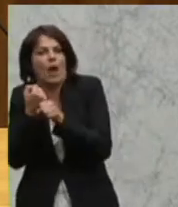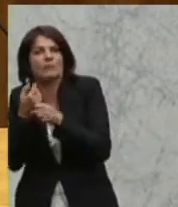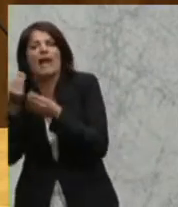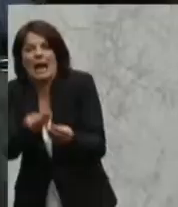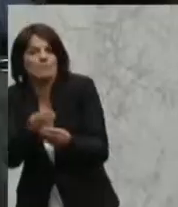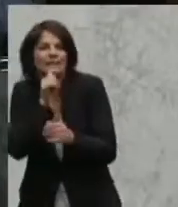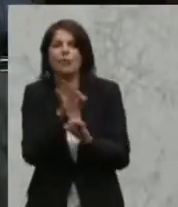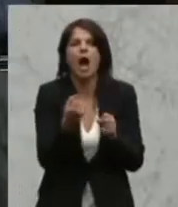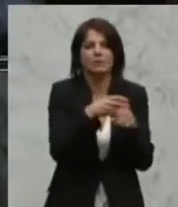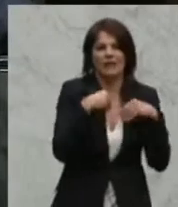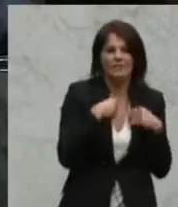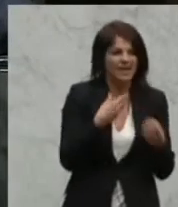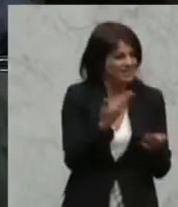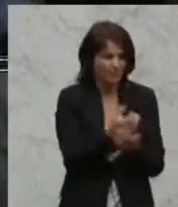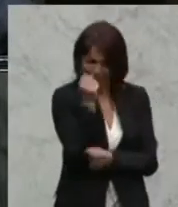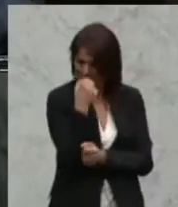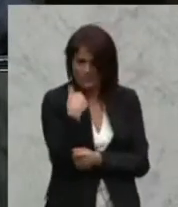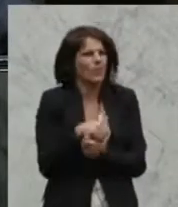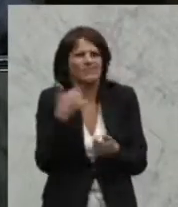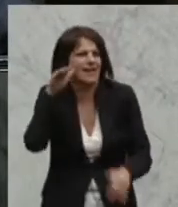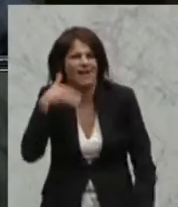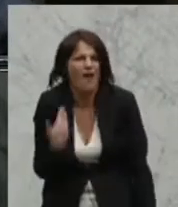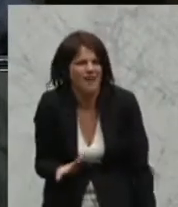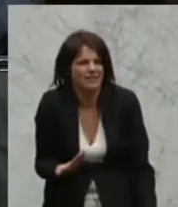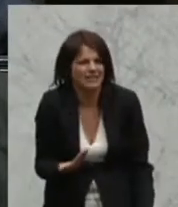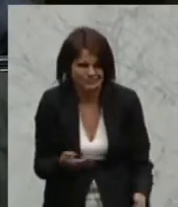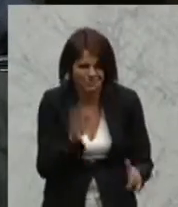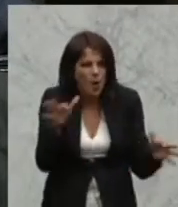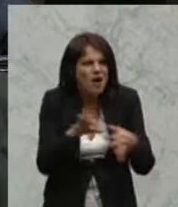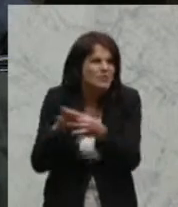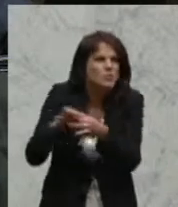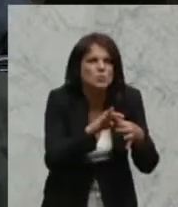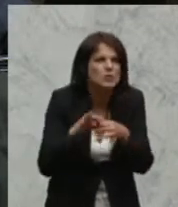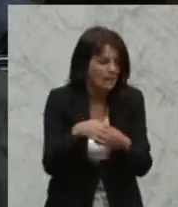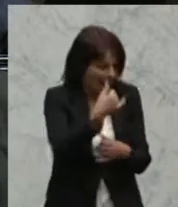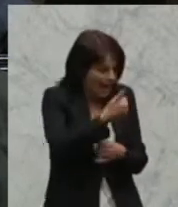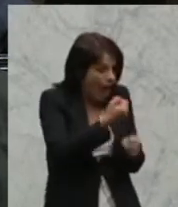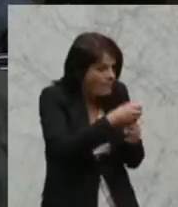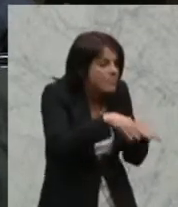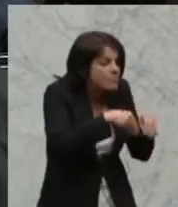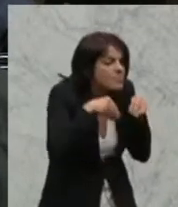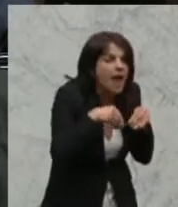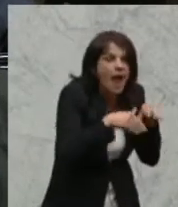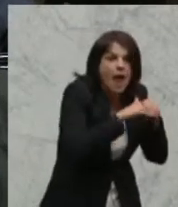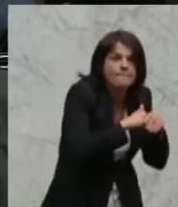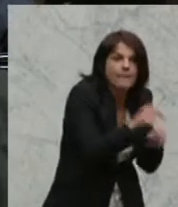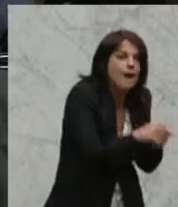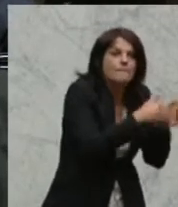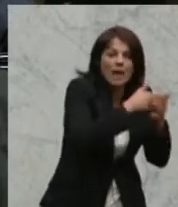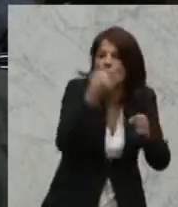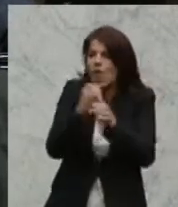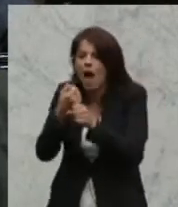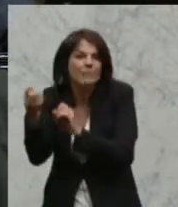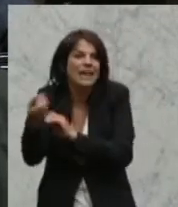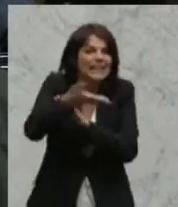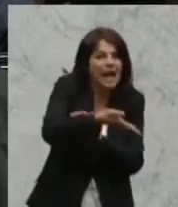etwas Absurdes habe ich wirklich noch nie gehört. Da besteht doch ein Zusammenhang, Herr Vogel. Jeder Arbeitnehmer braucht auch einen Arbeitgeber, sonst